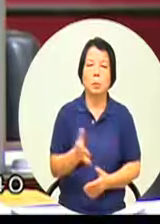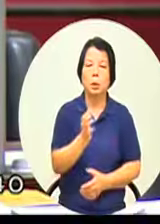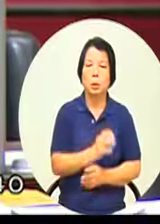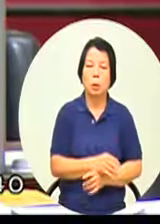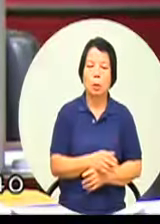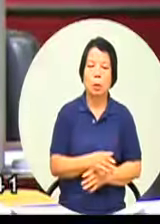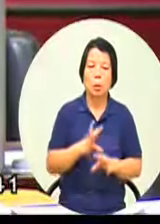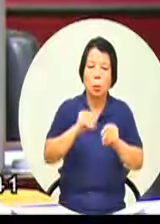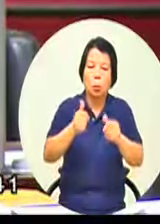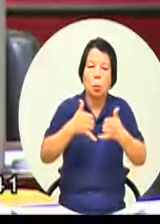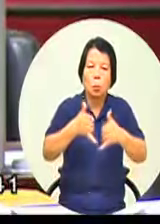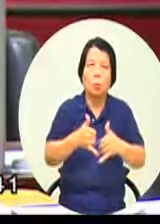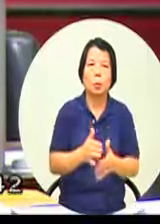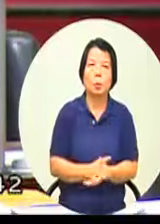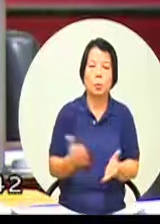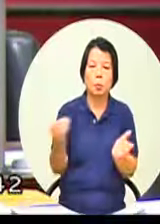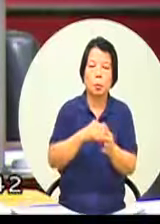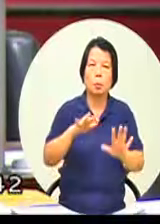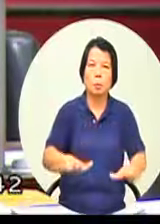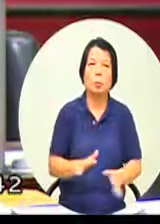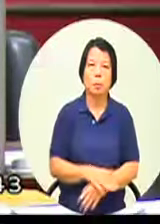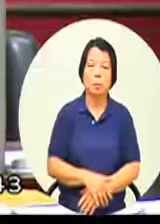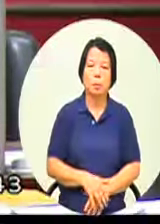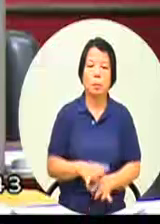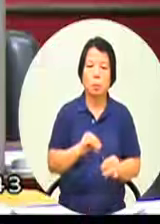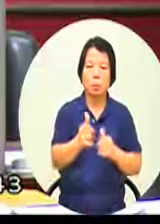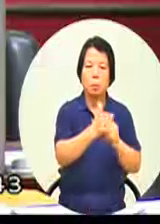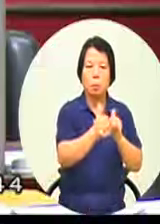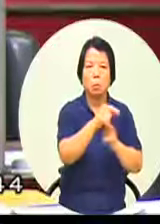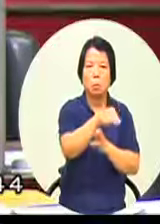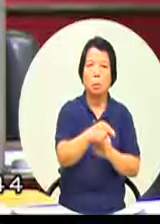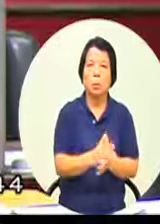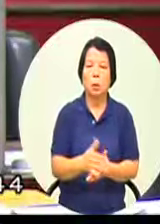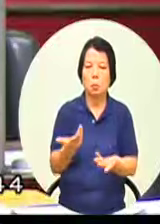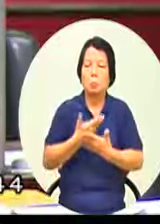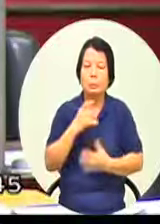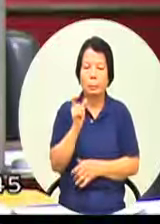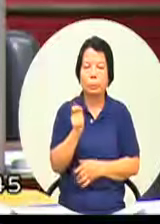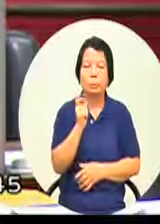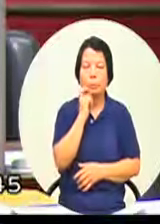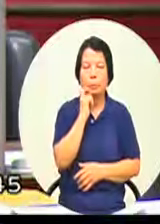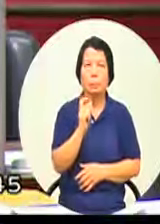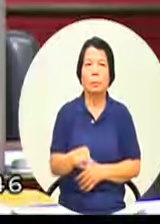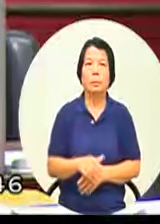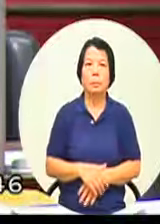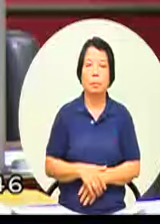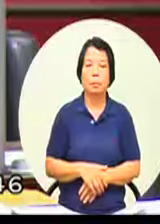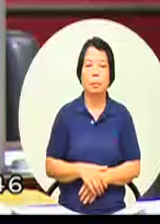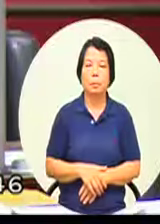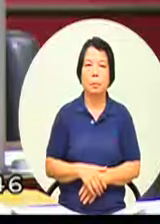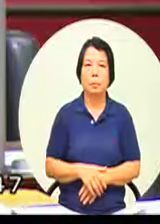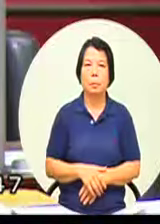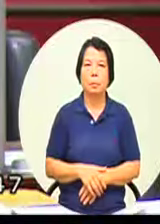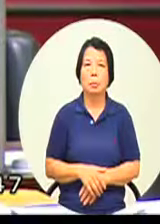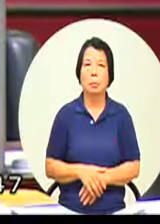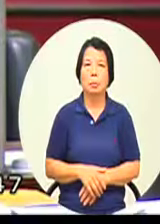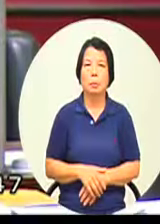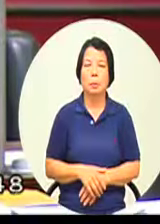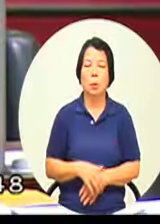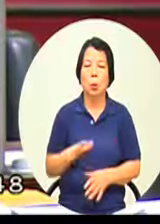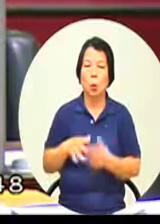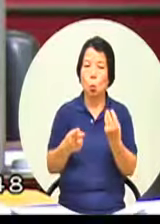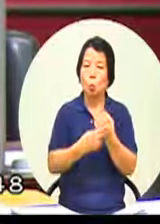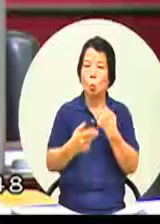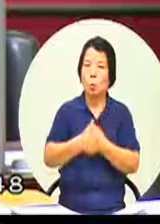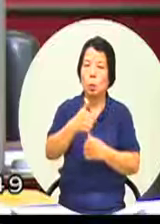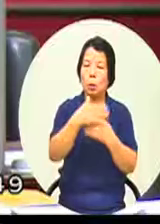他。 我是觉得到现在为止哈，地方的老百姓他们都没有办法接受，包括那个你的广林里的里长哈，